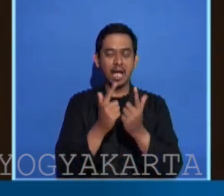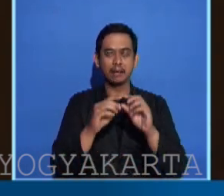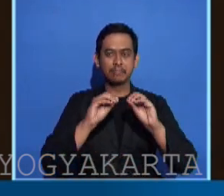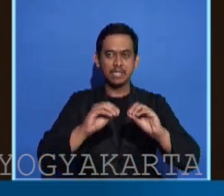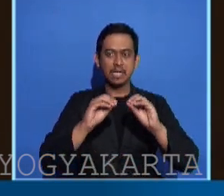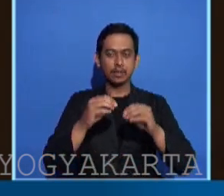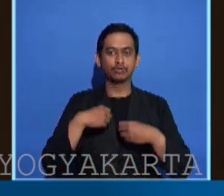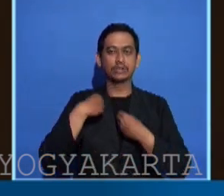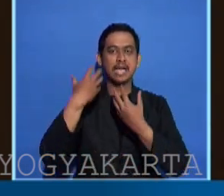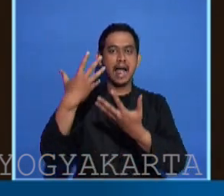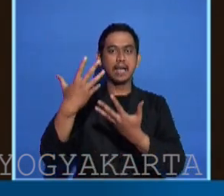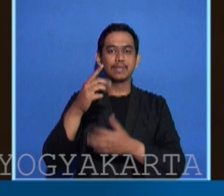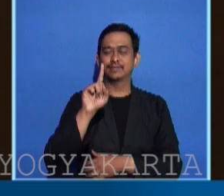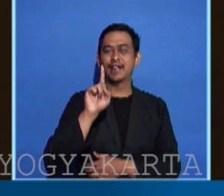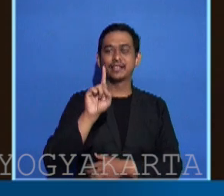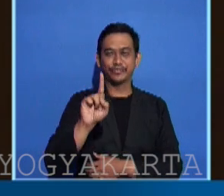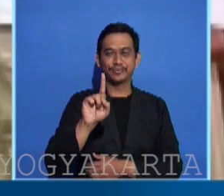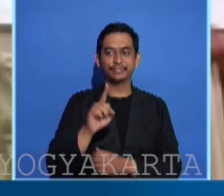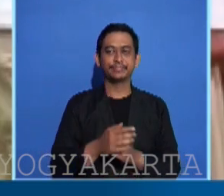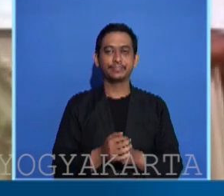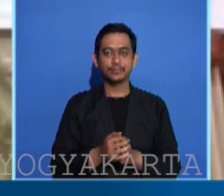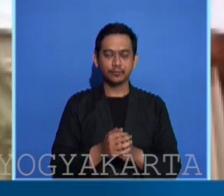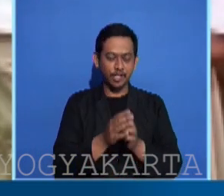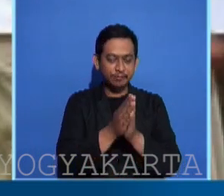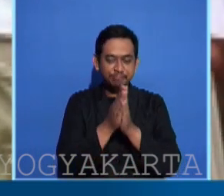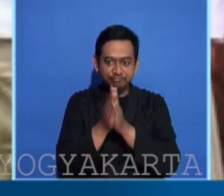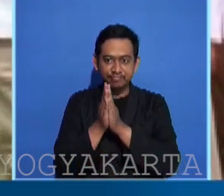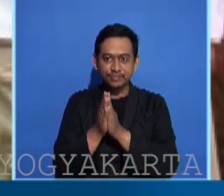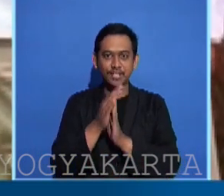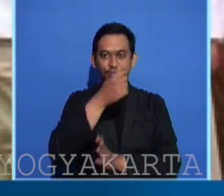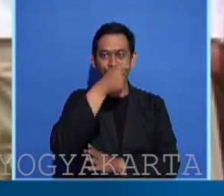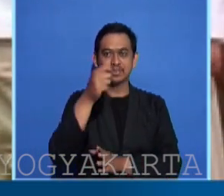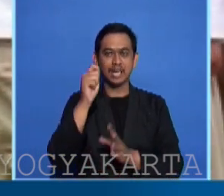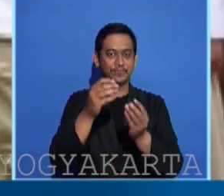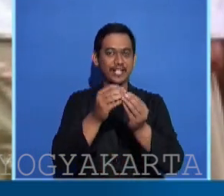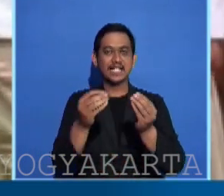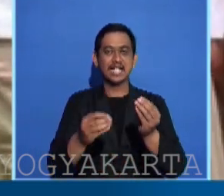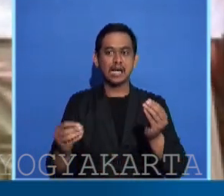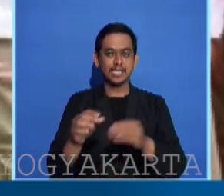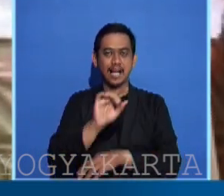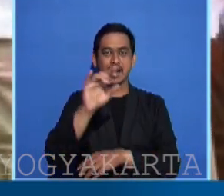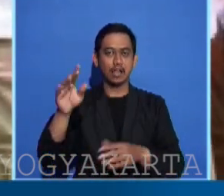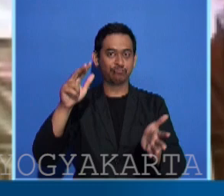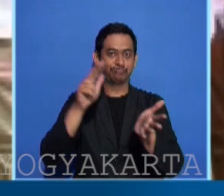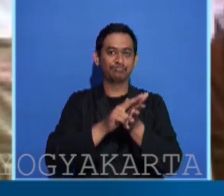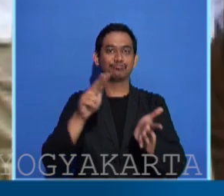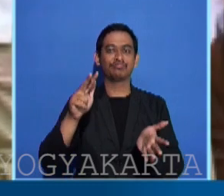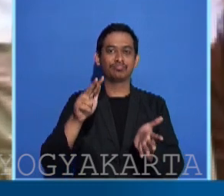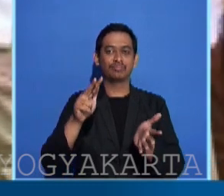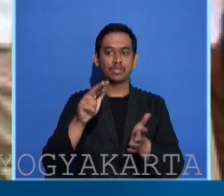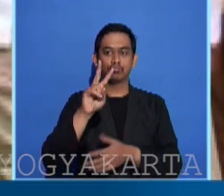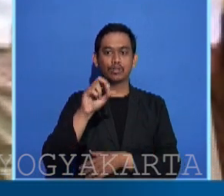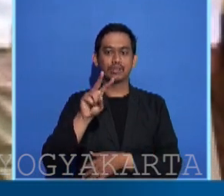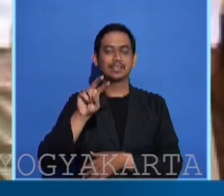1 Yogyakarta, dengan melakukan kegiatan syawalan, para alumni lintas angkatan sekaligus pelantikan pengurus masa bakti